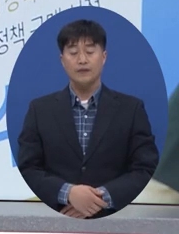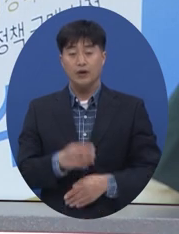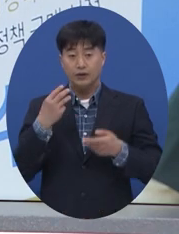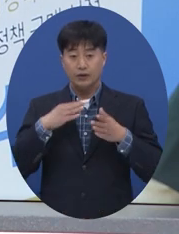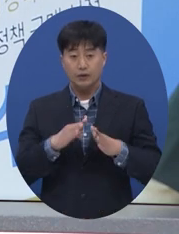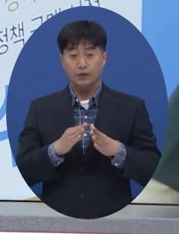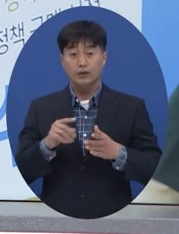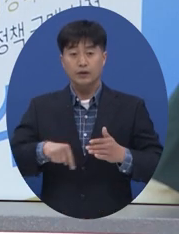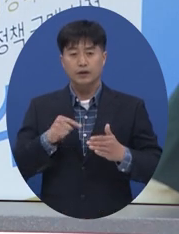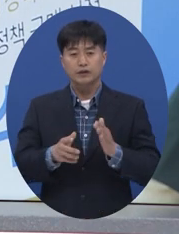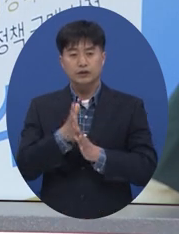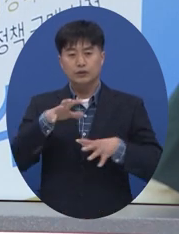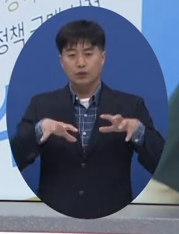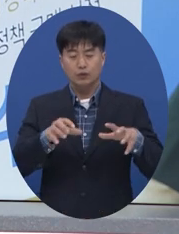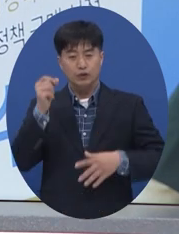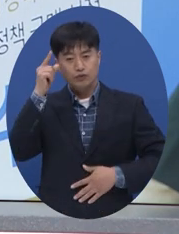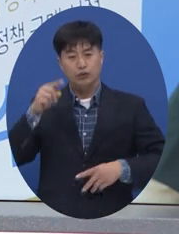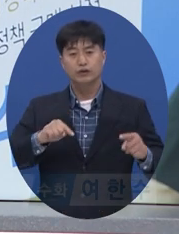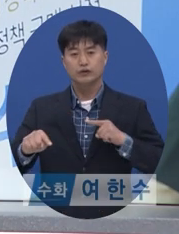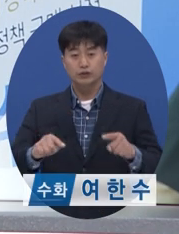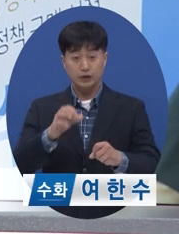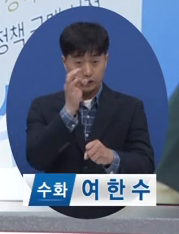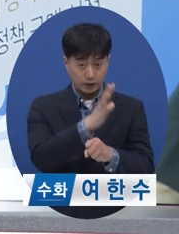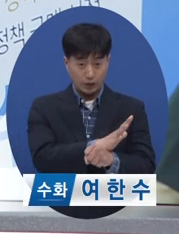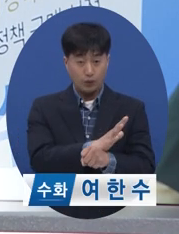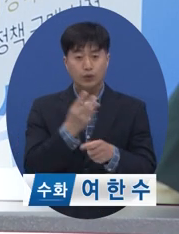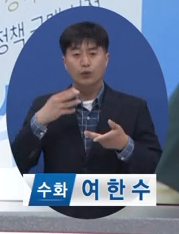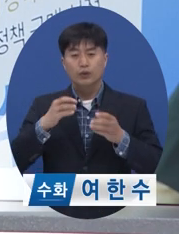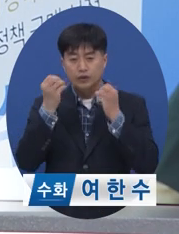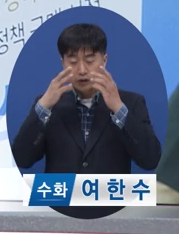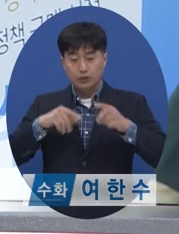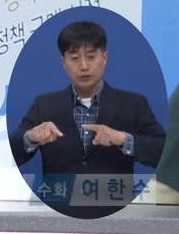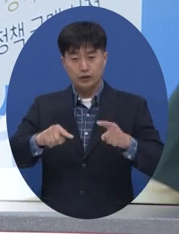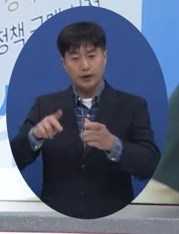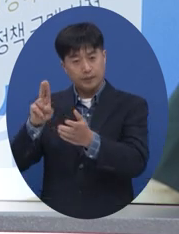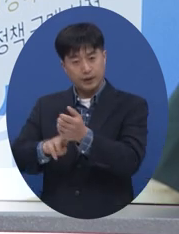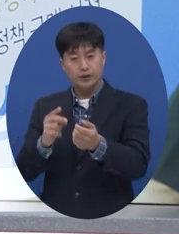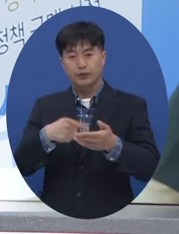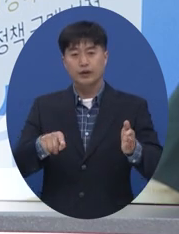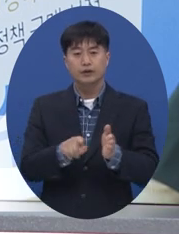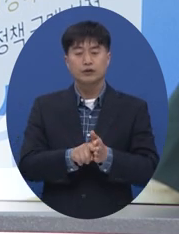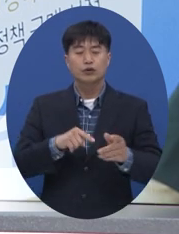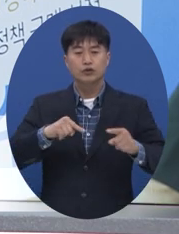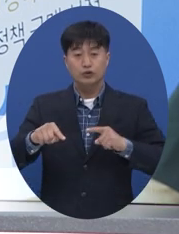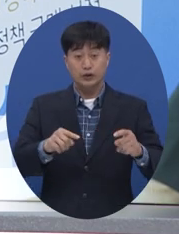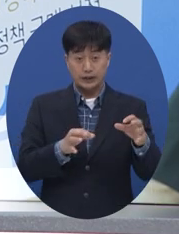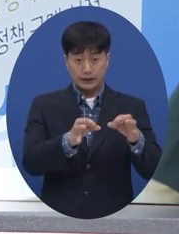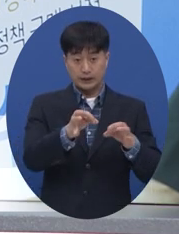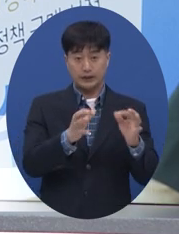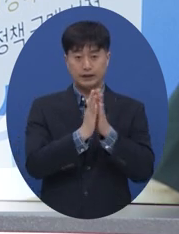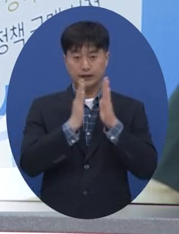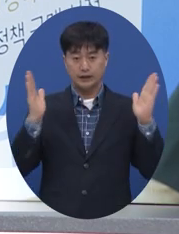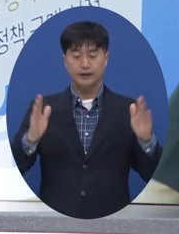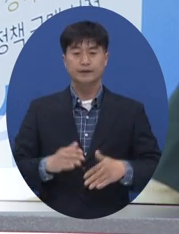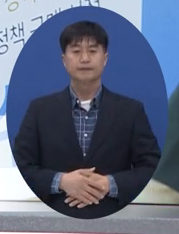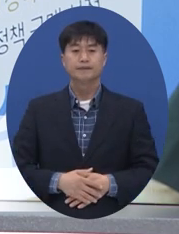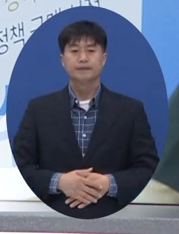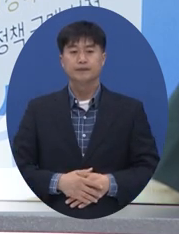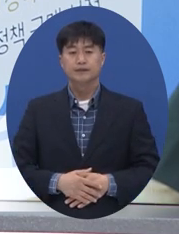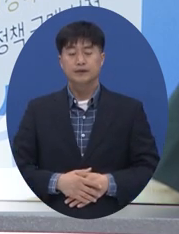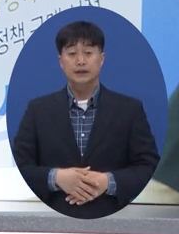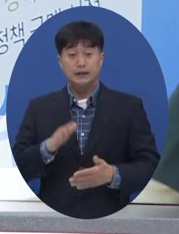경기도는 도내 시 군의 우수한 정책을 사고 경기도의 새로운 정책을 팔기 위해 정책 마켓을 열었습니다